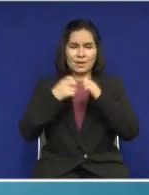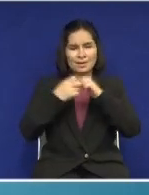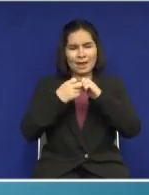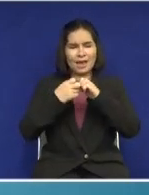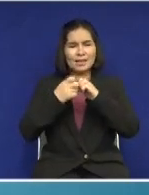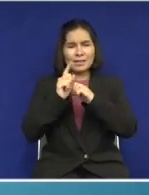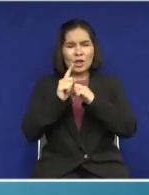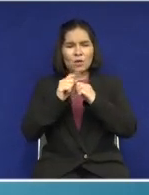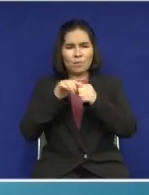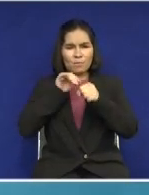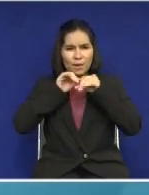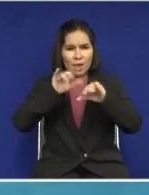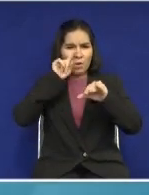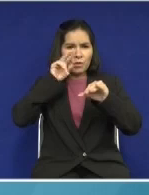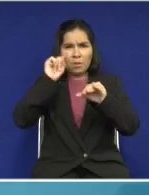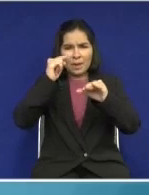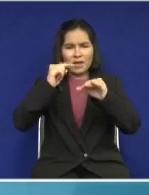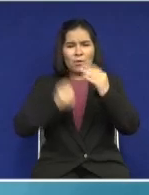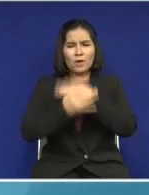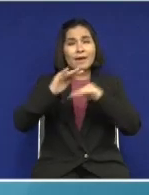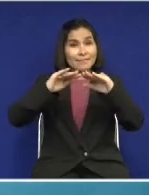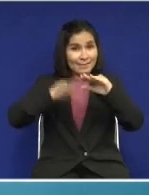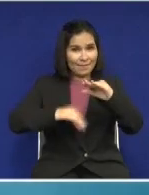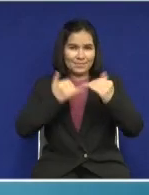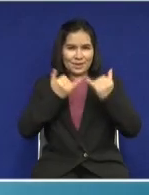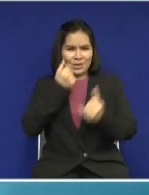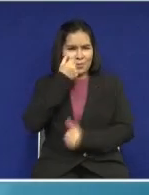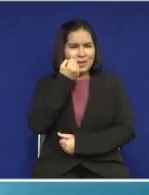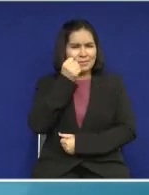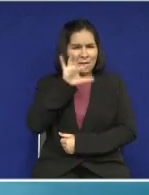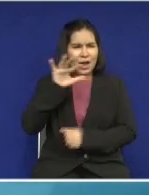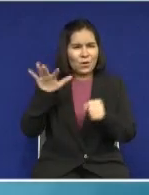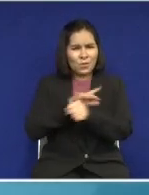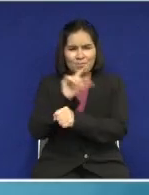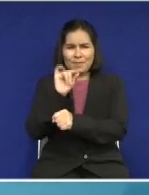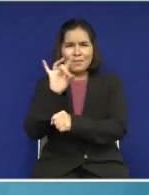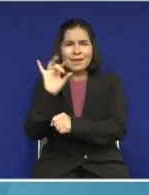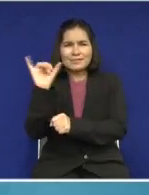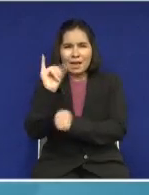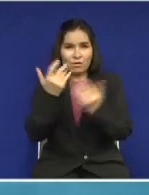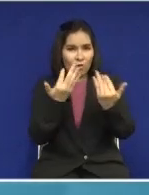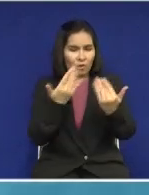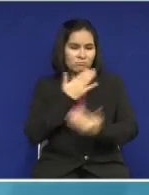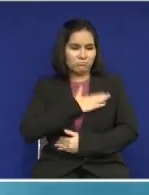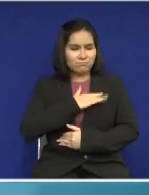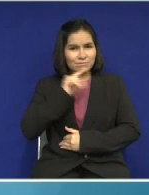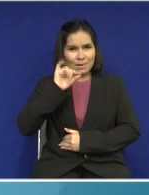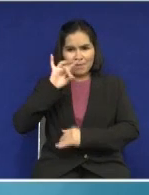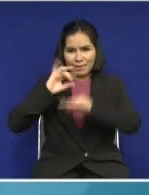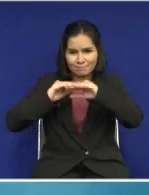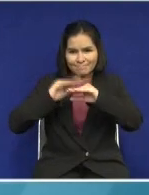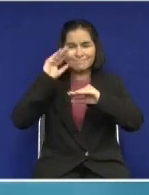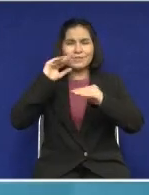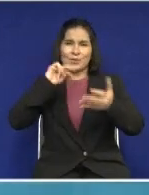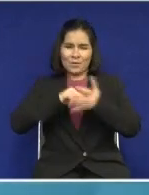พร่ระบาดของเชื้อซ้ำใหม่เพราะฉะนั้นตอนนี้อยู่ที่15วันนะคะเราอาจจะต้องรอให้พ้น28วันไปก่อนถึงจะเรียกว่าเป็นระยะ